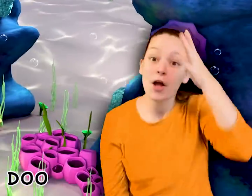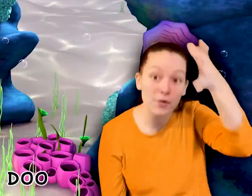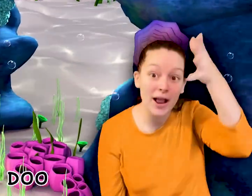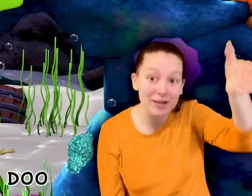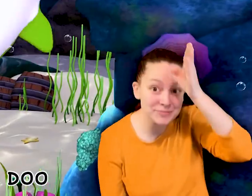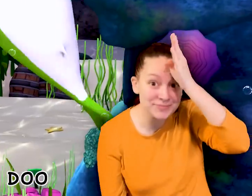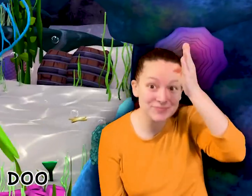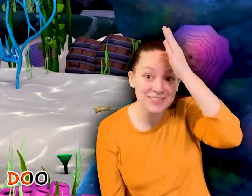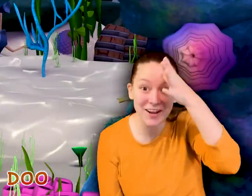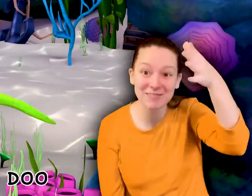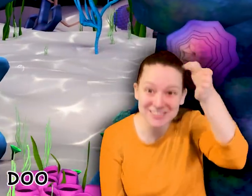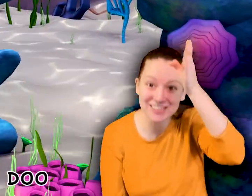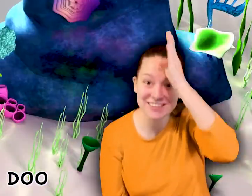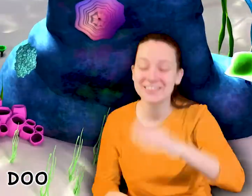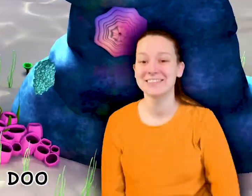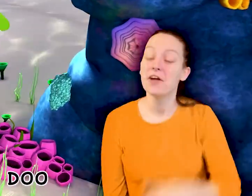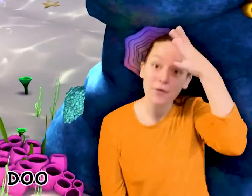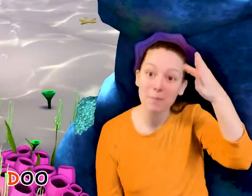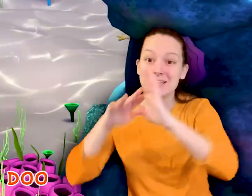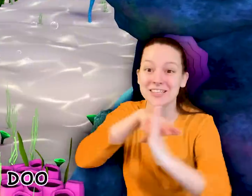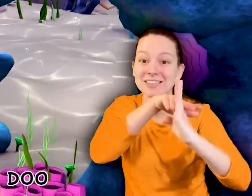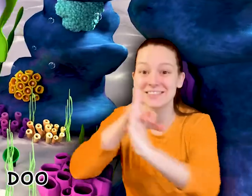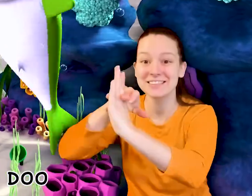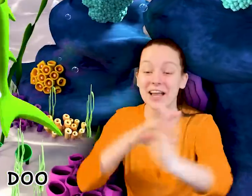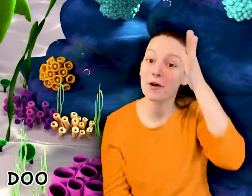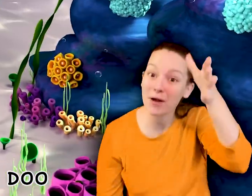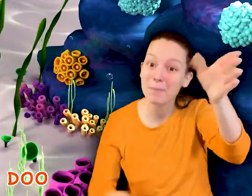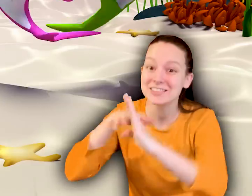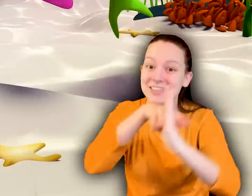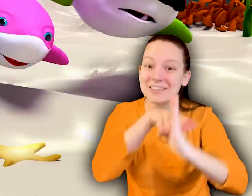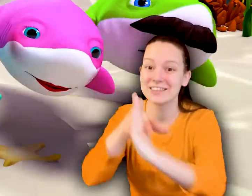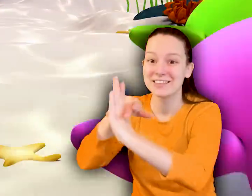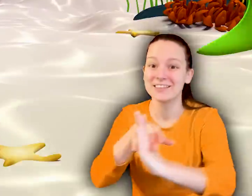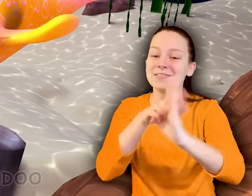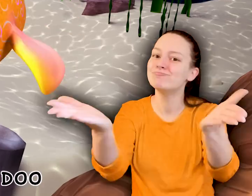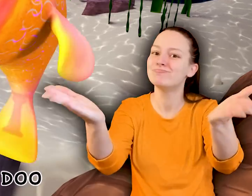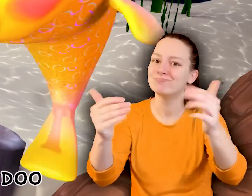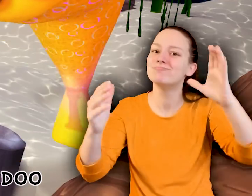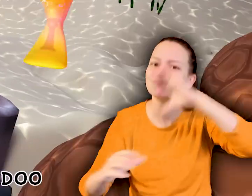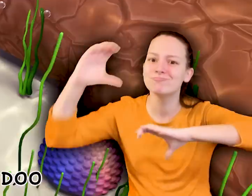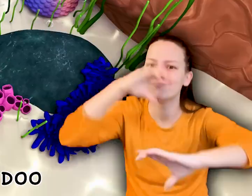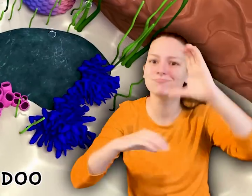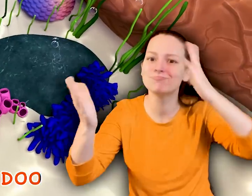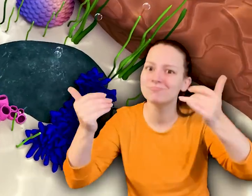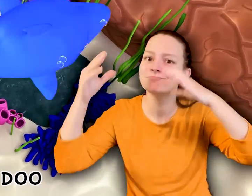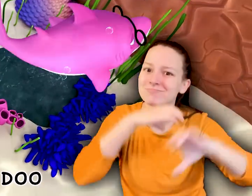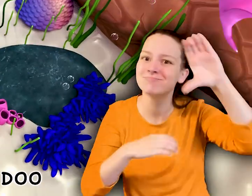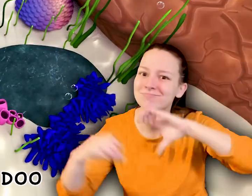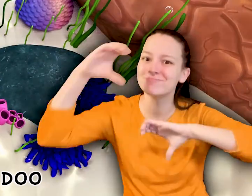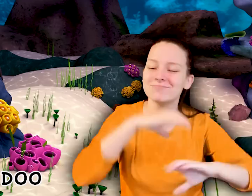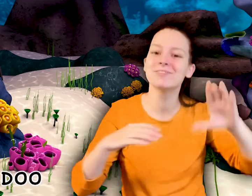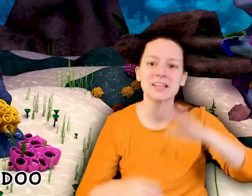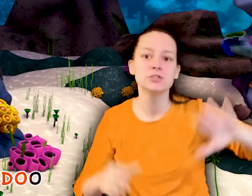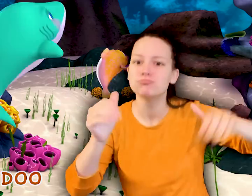grandpa shark grandpa shark grandpa shark grandpa shark let's go huno let's go